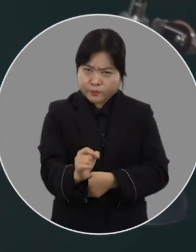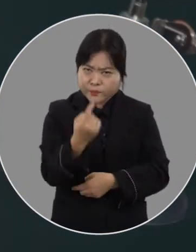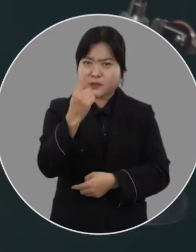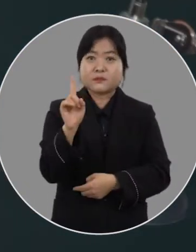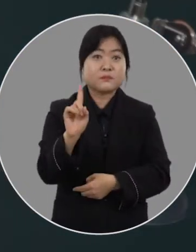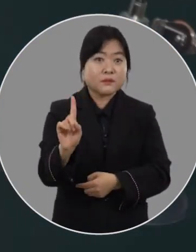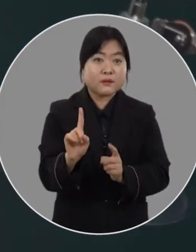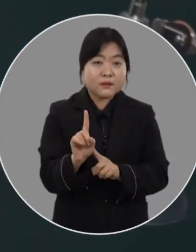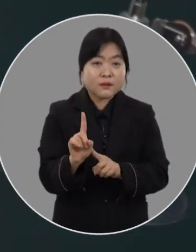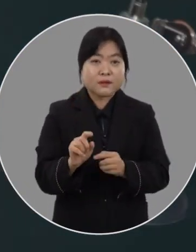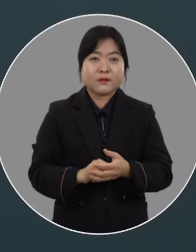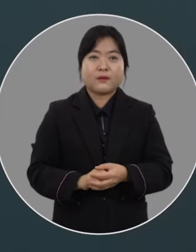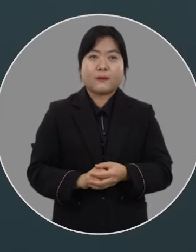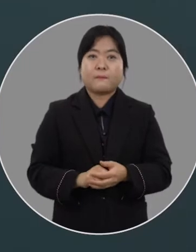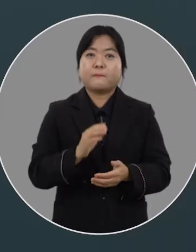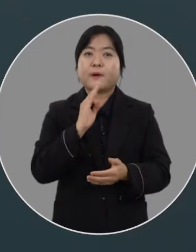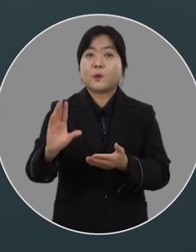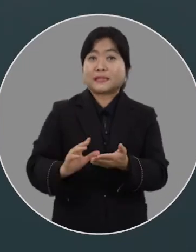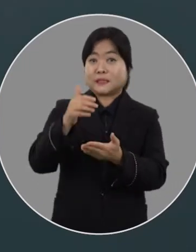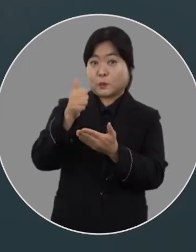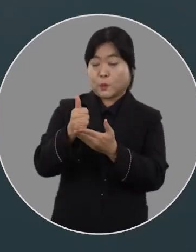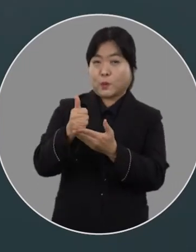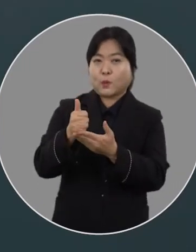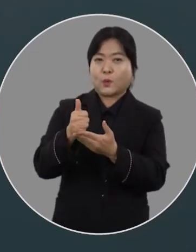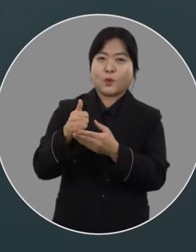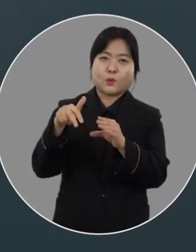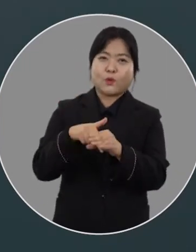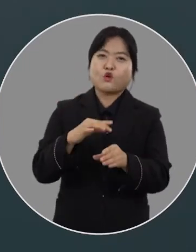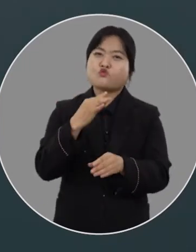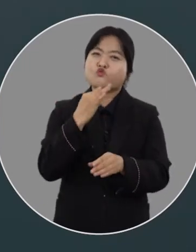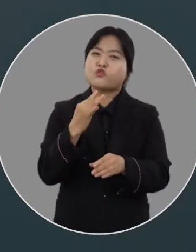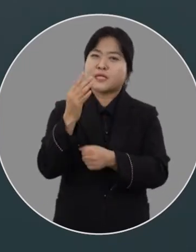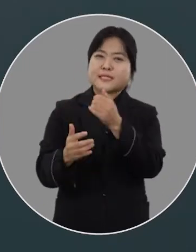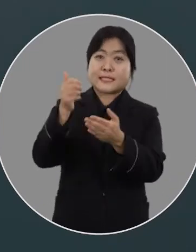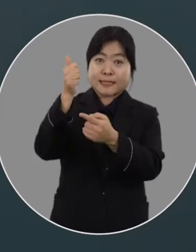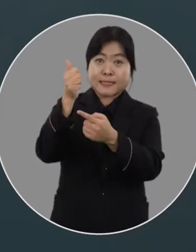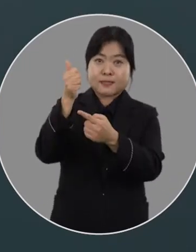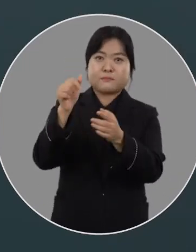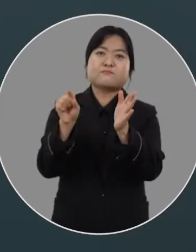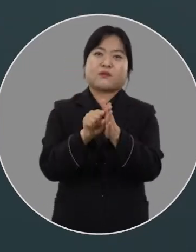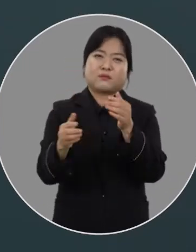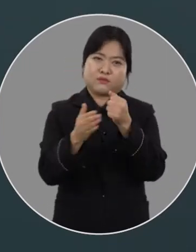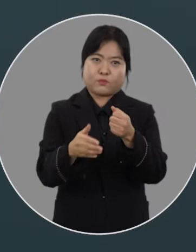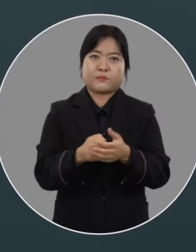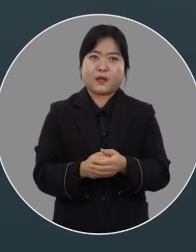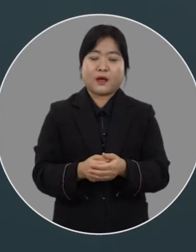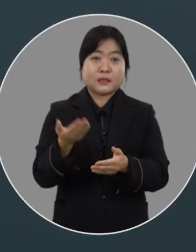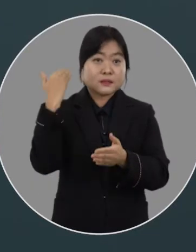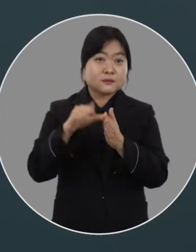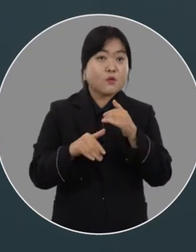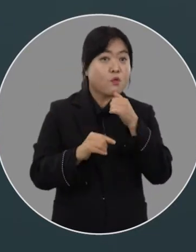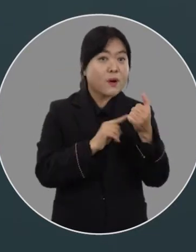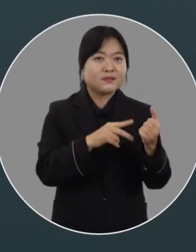시작은 어디서부터 시작되었냐 하면 바로 그리스도교가 유일신 사상을 믿고 있었다는 것이었습니다. 당시